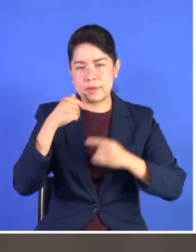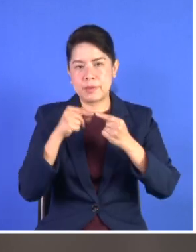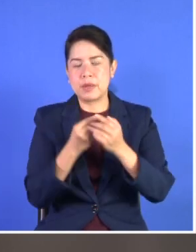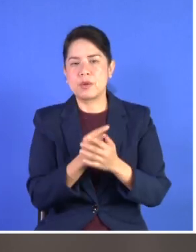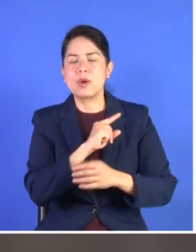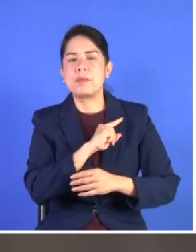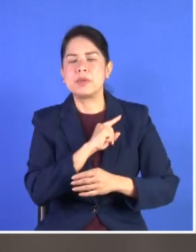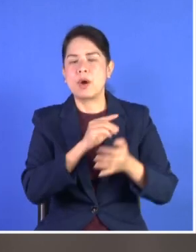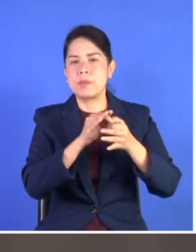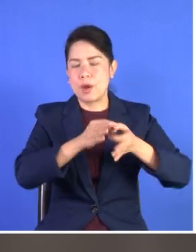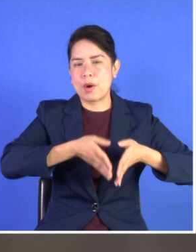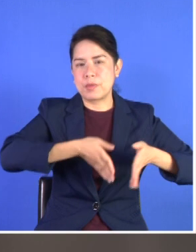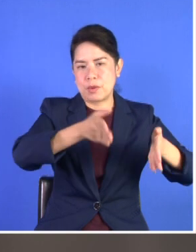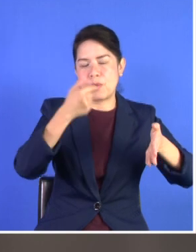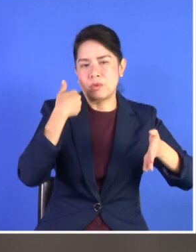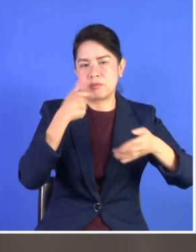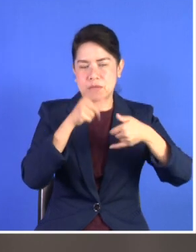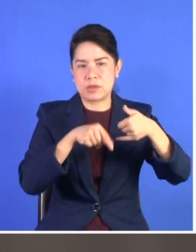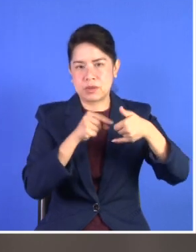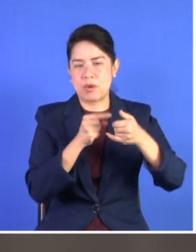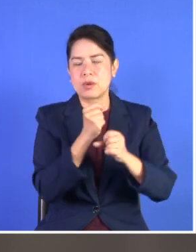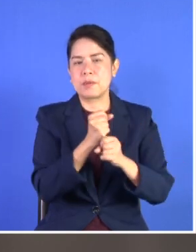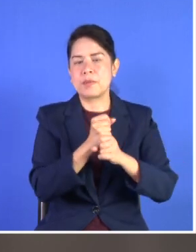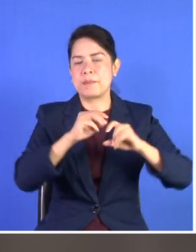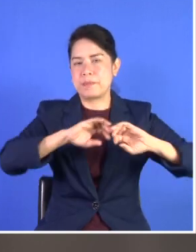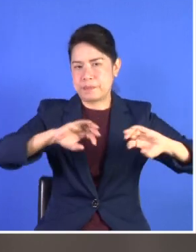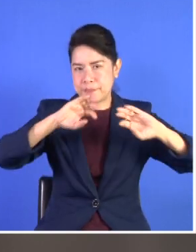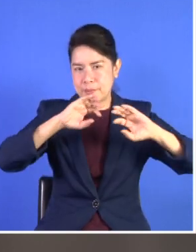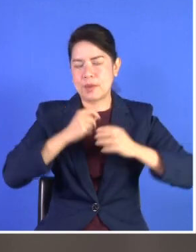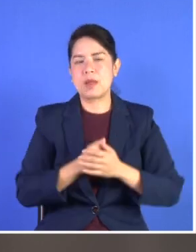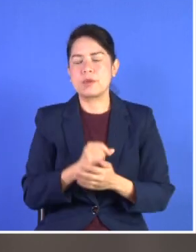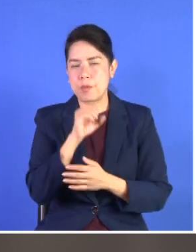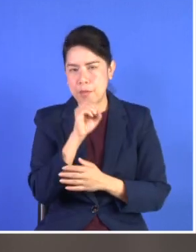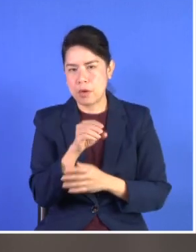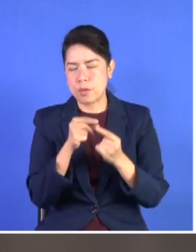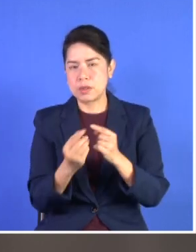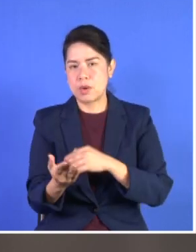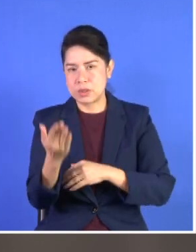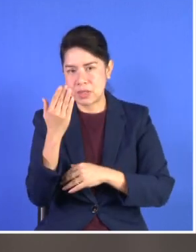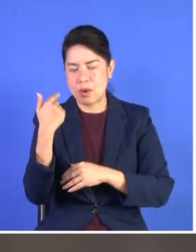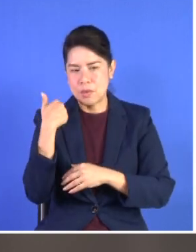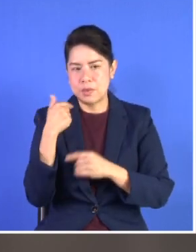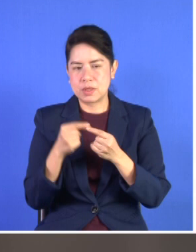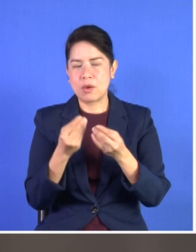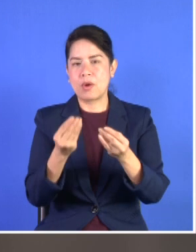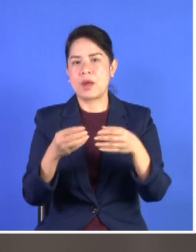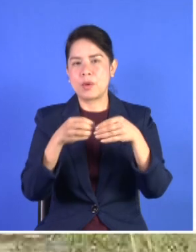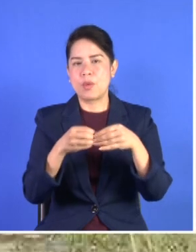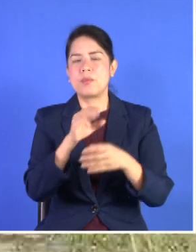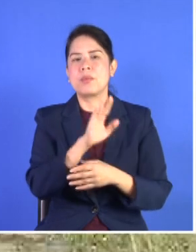ะคะคือคุณอิทครินอรุณสวัสดิ์บอกว่าช่วงเช้าเนี่ยก็มีการสั่งการให้ไปทำความสะอาดเศษ